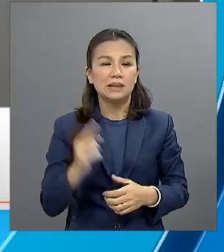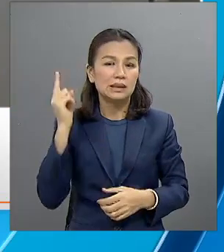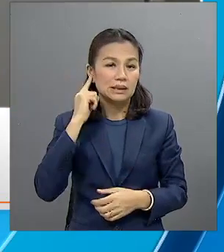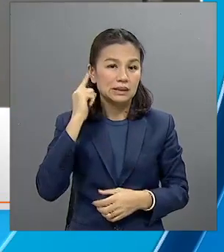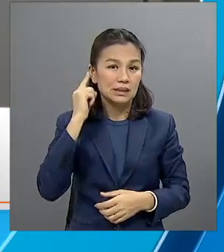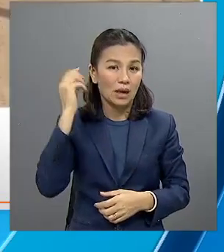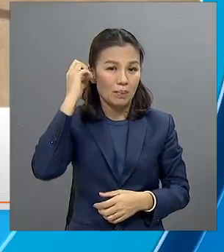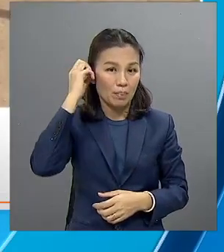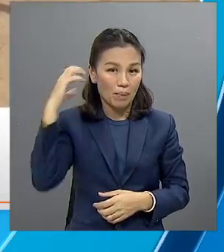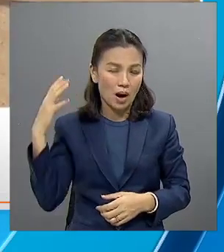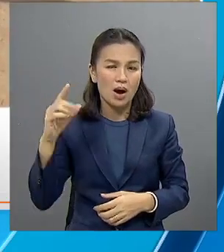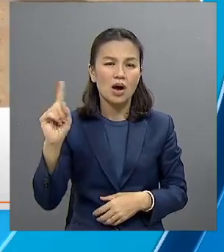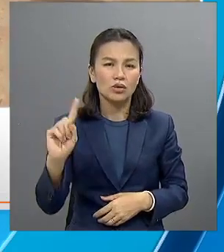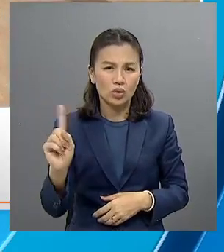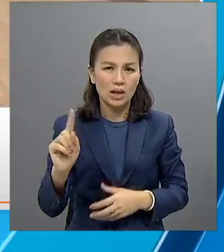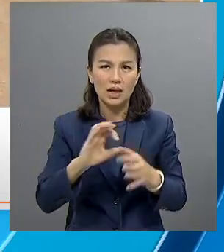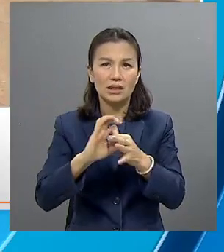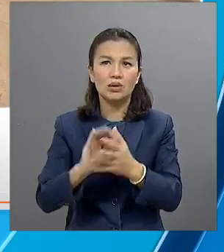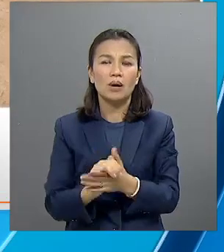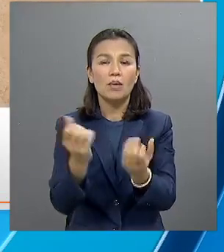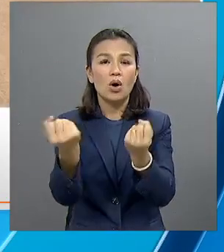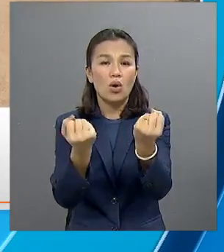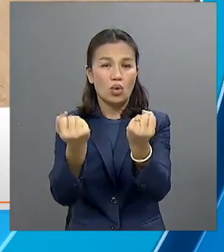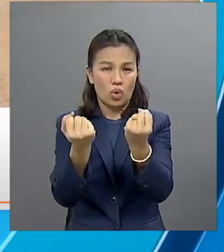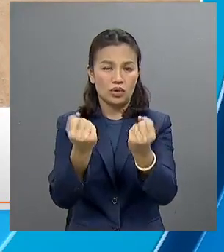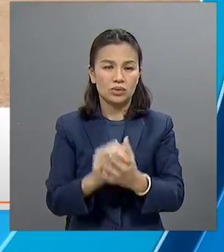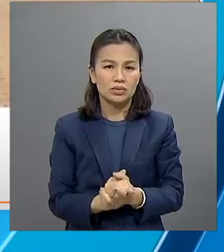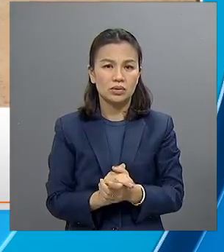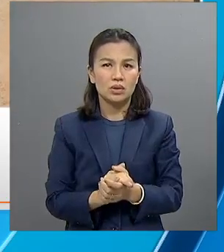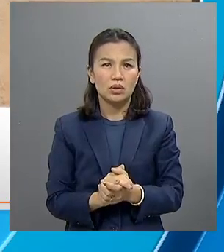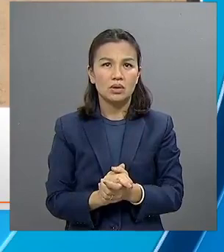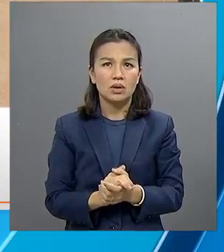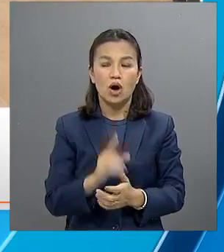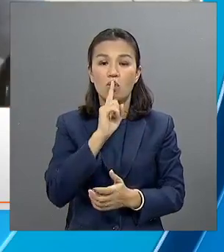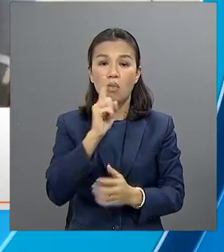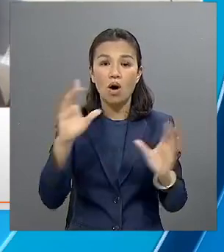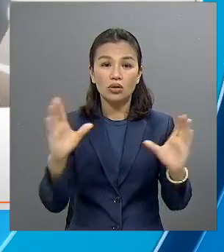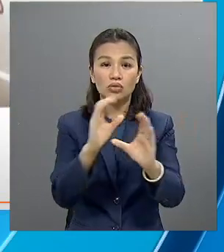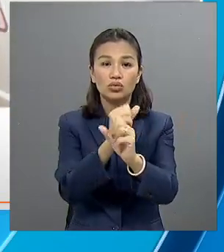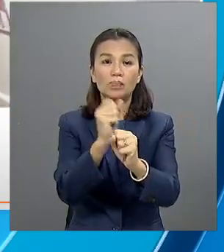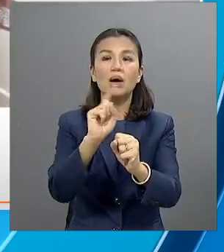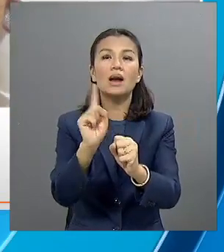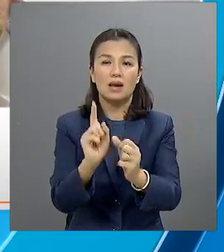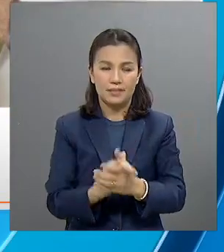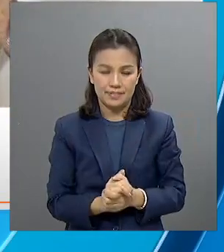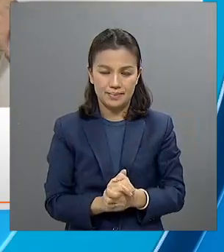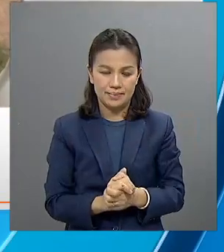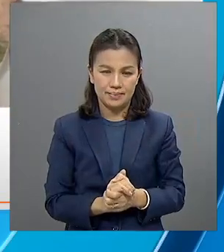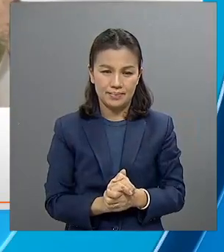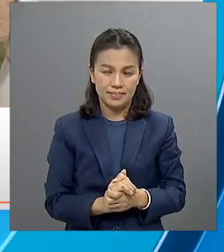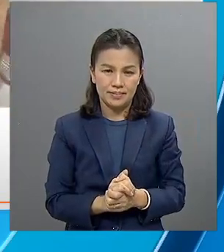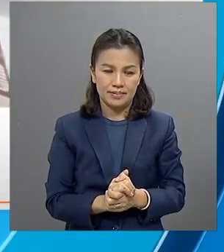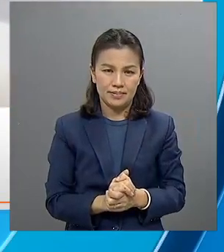จากรถนะครับรถในภาพรวมก่อนนะครับเดี๋ยวผมลืมไปในภาพรวมเนี่ยก็คือสาเห